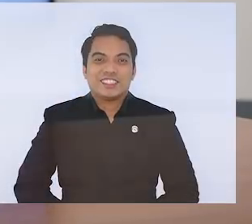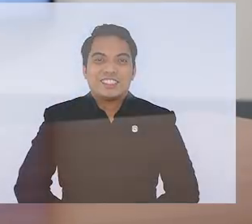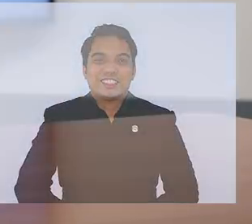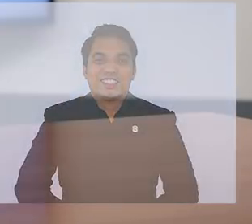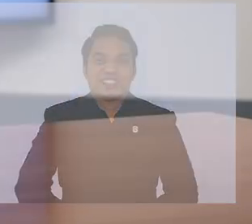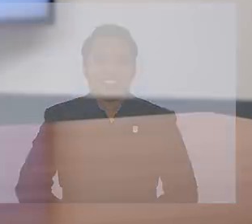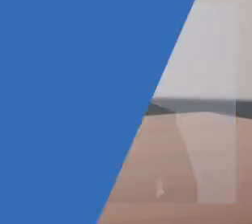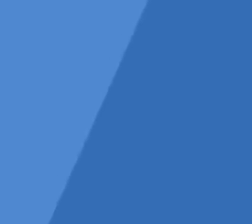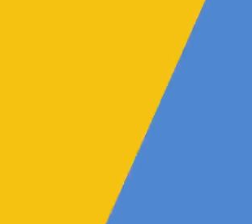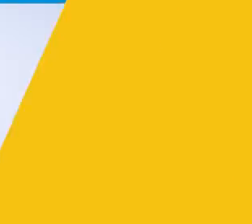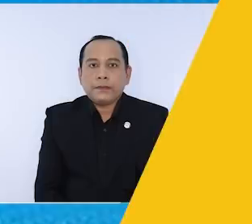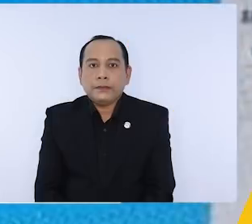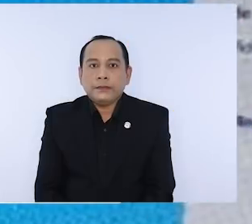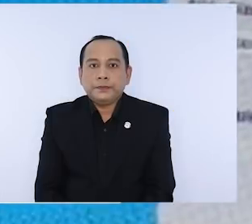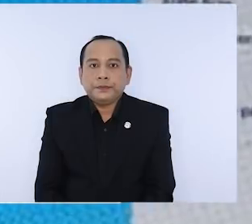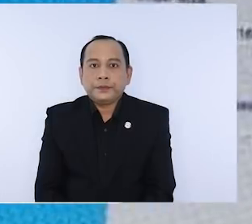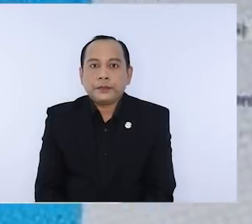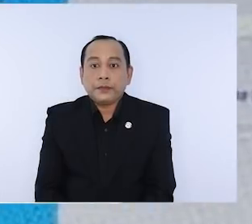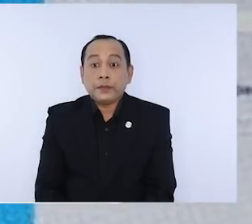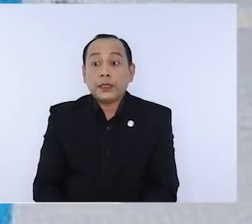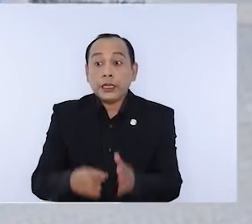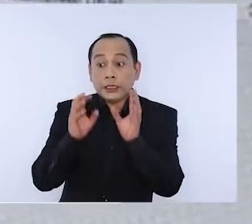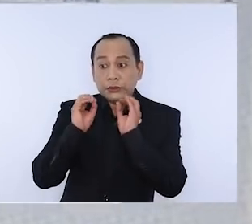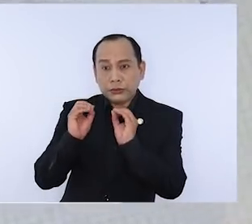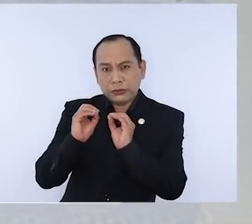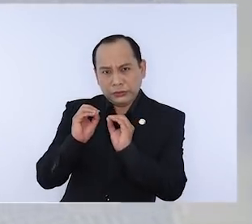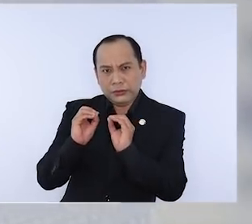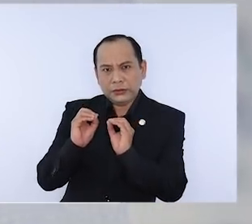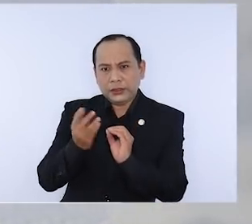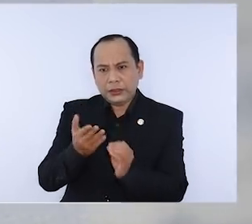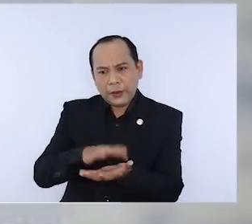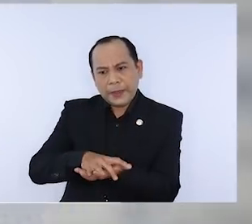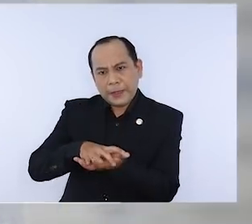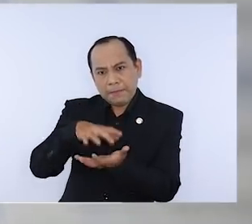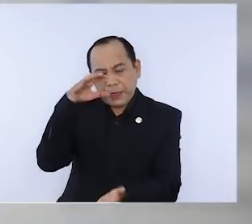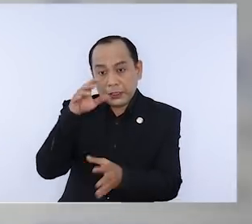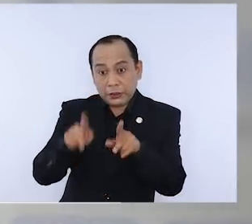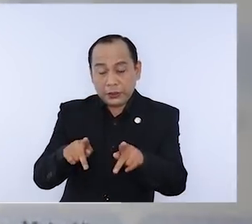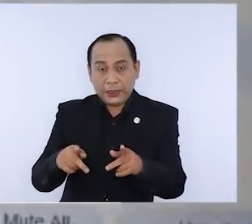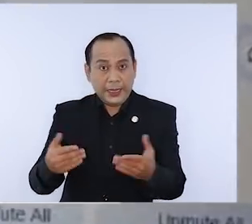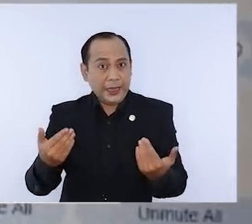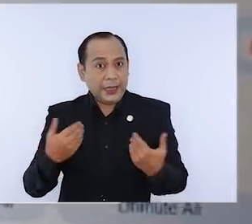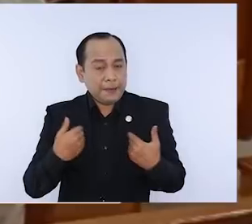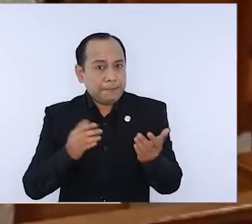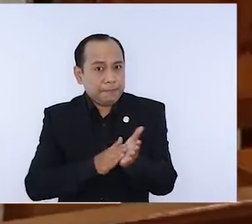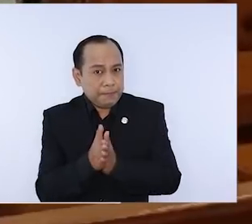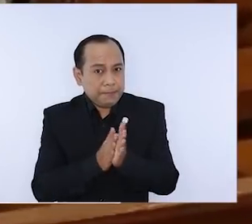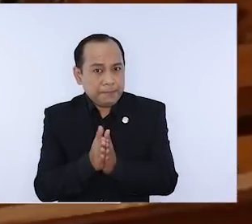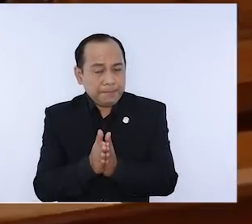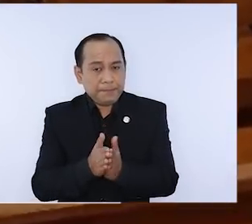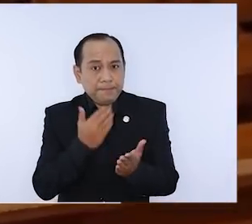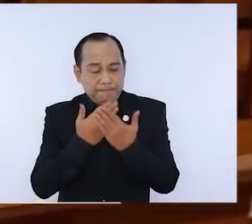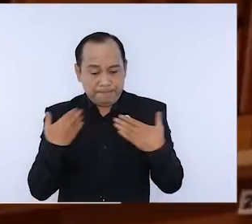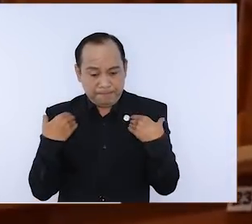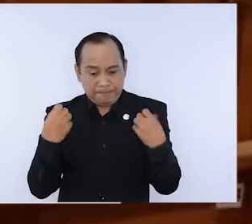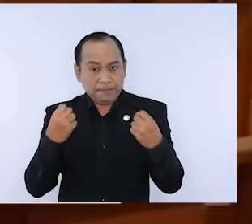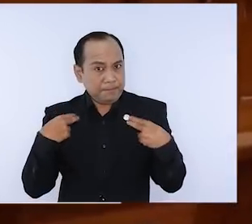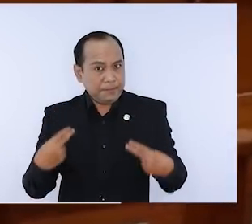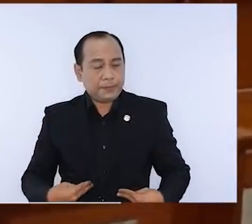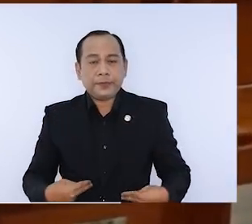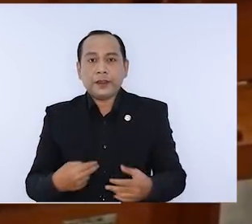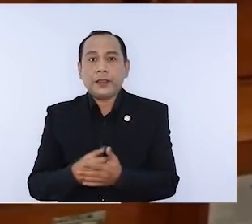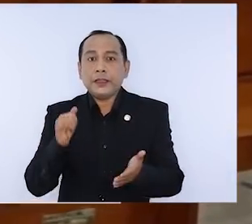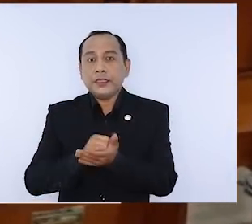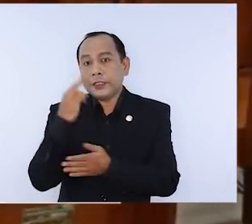detalye. Isa sa itinuturing na kayamanan ng tao ay ang pagkakaroon ng masigla at malusog na pangangatawan. Ito